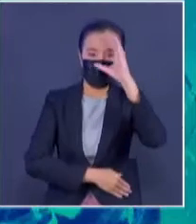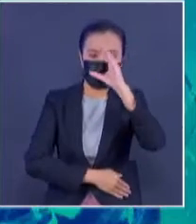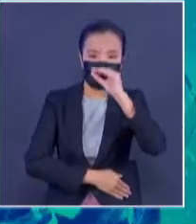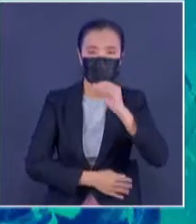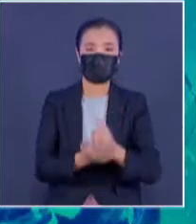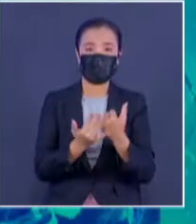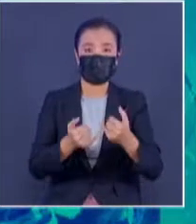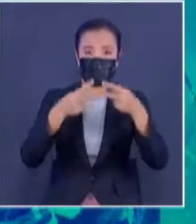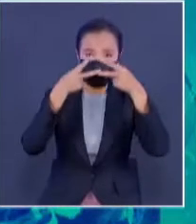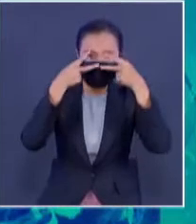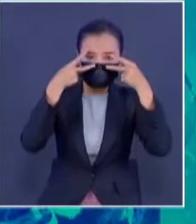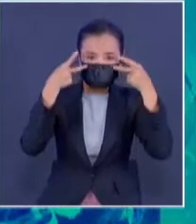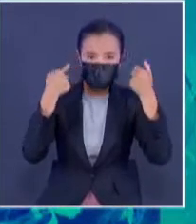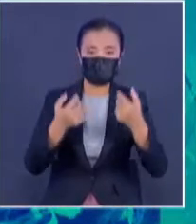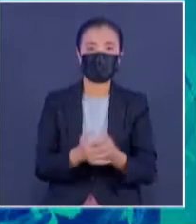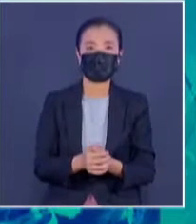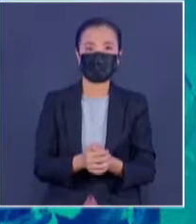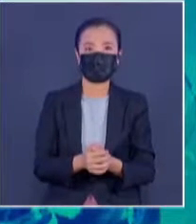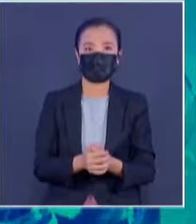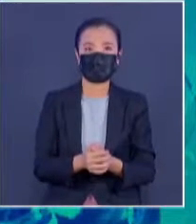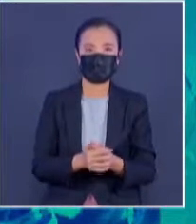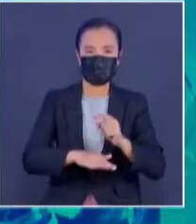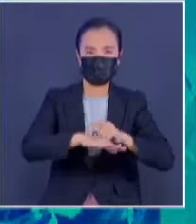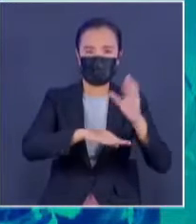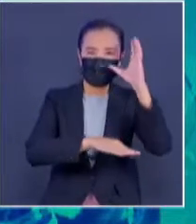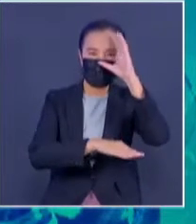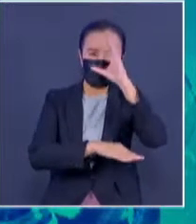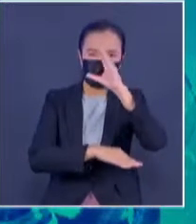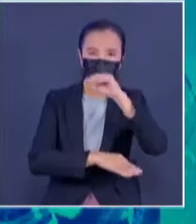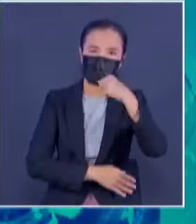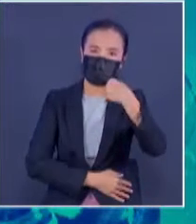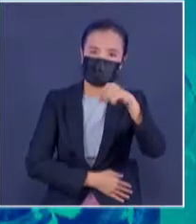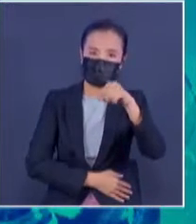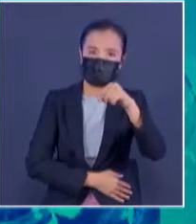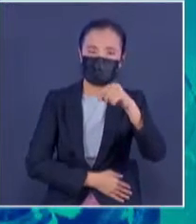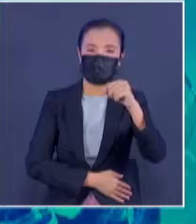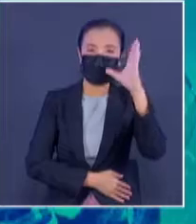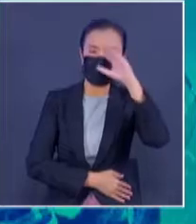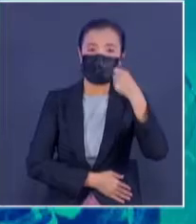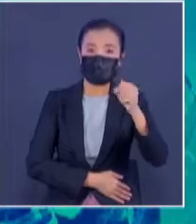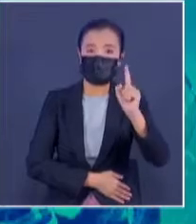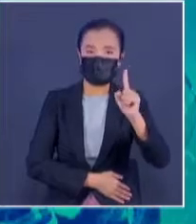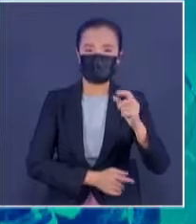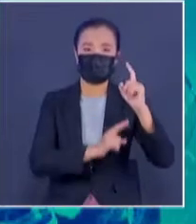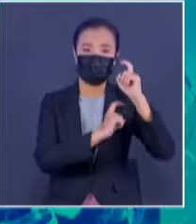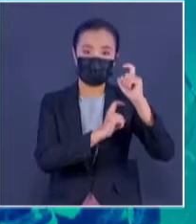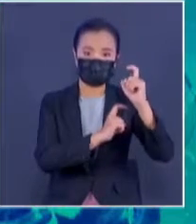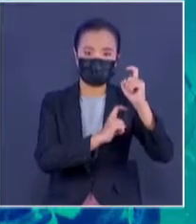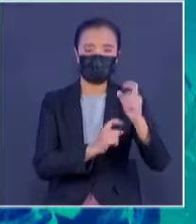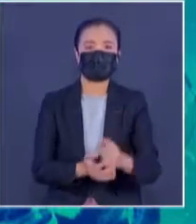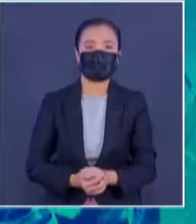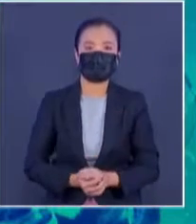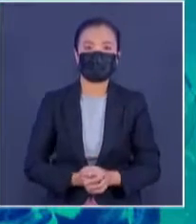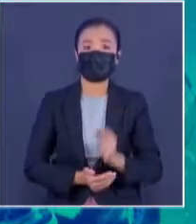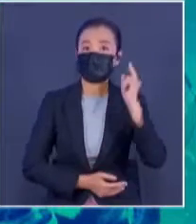เดี๋ยวนี้เนี่ยขโมยขโจรเยอะนะครับโดยเฉพาะยิ่งยามดึกๆเลยนะครับประมาณสัก 4-5 ทุ่มแบบนี้เนี่ยอันตรายอยู่รอบตัวท่านเลยจริงๆ